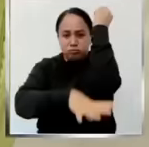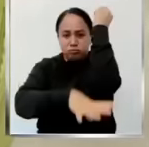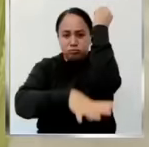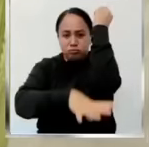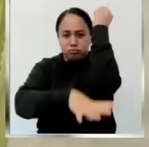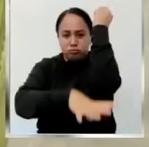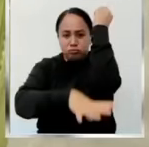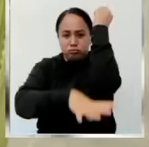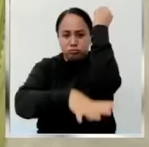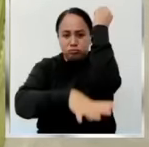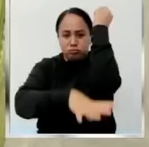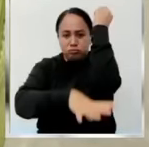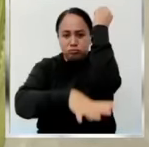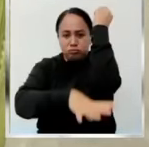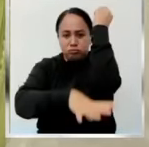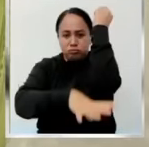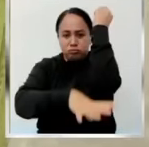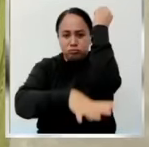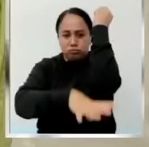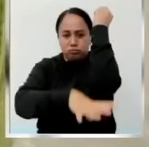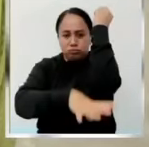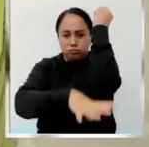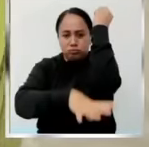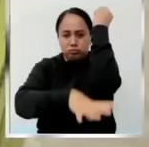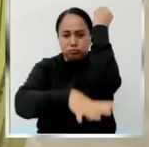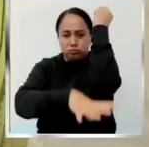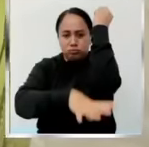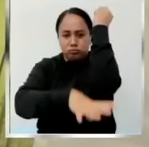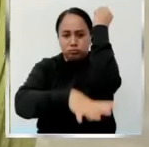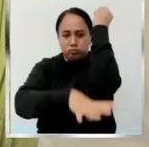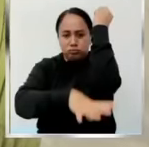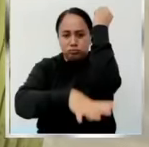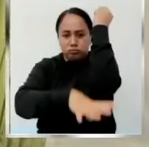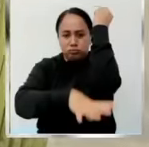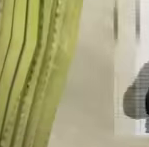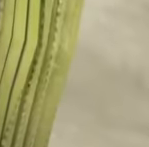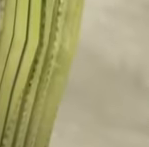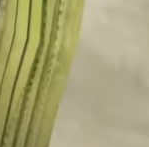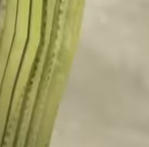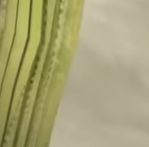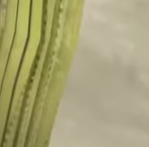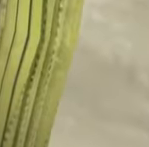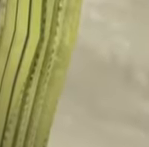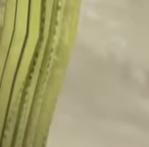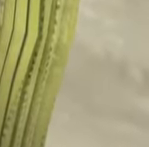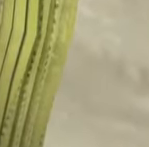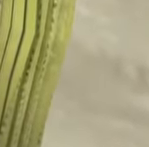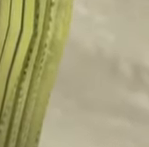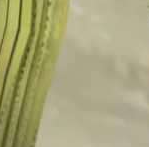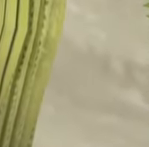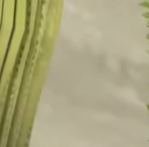tandaan, kimportante ang may alam. Ako po si Kuya Kim at sagot ko kayo, 24 oras.